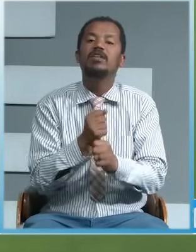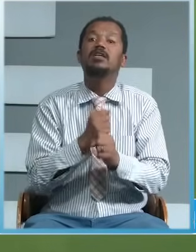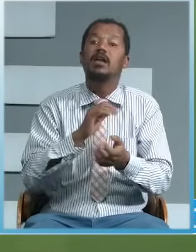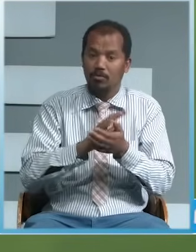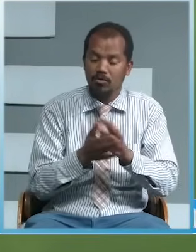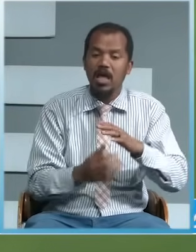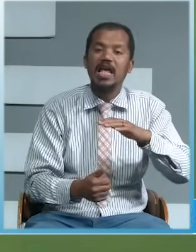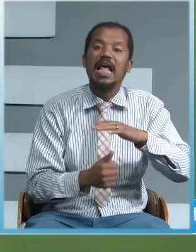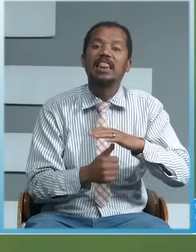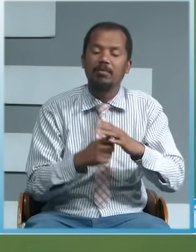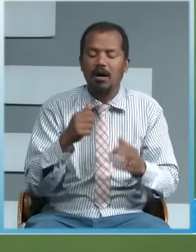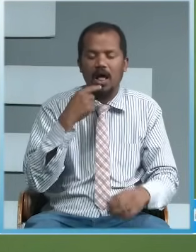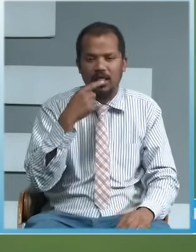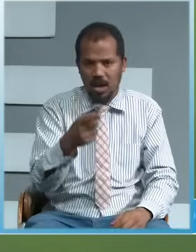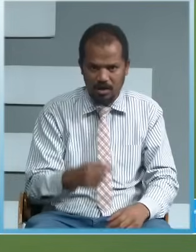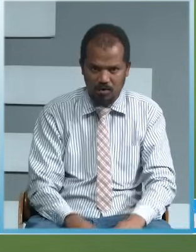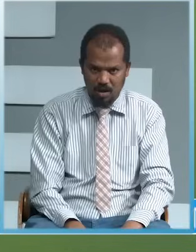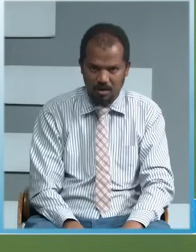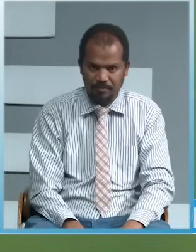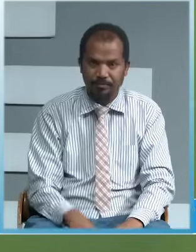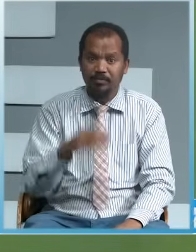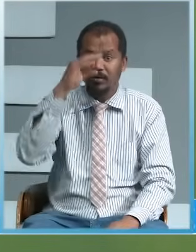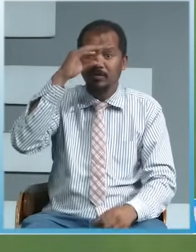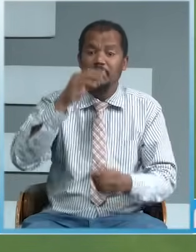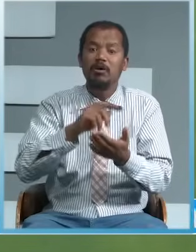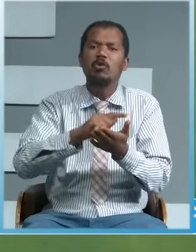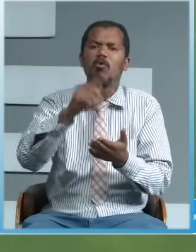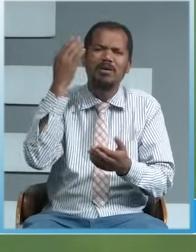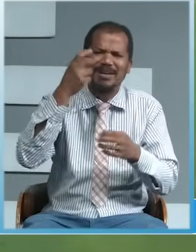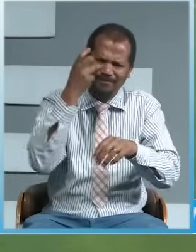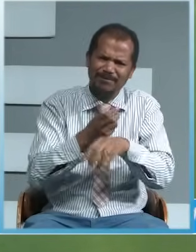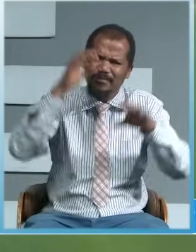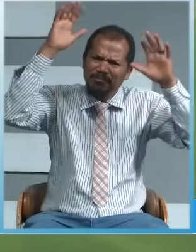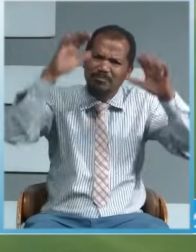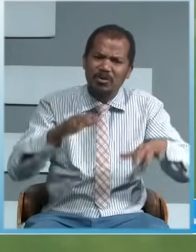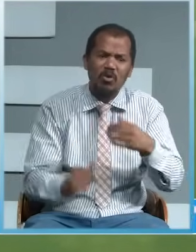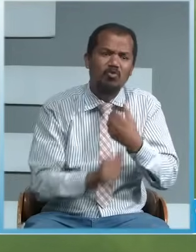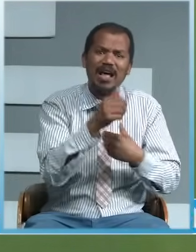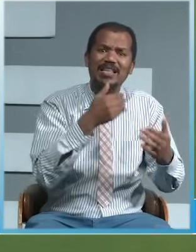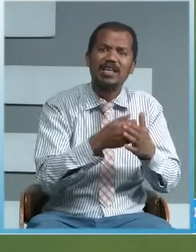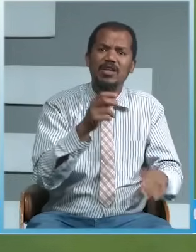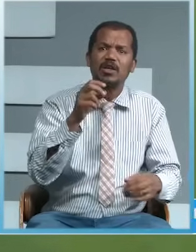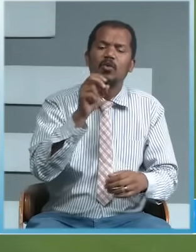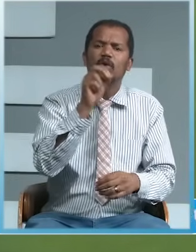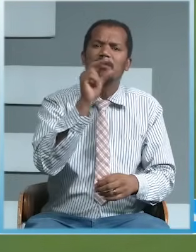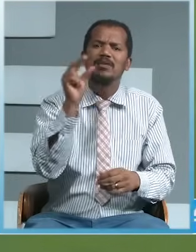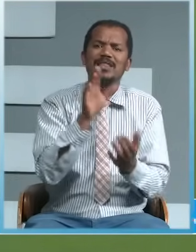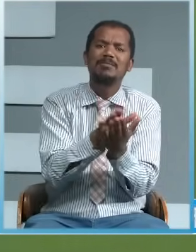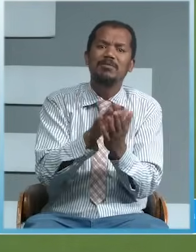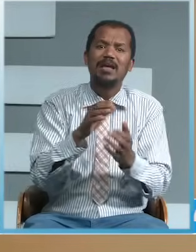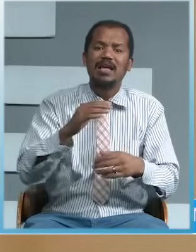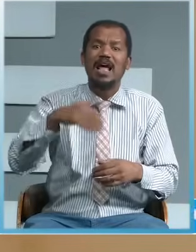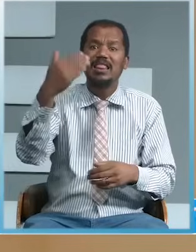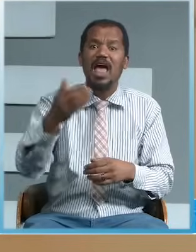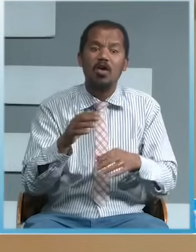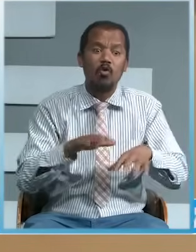ለመደገፍ እየሰራ መሆኑንም ከንቲባው ጠቁመዋል። በሰሞኑ በነበረው ከፍተኛ ዝናብ ጉዳት የደረሰበትን የዊቡር ትምህርት ቤት